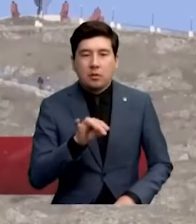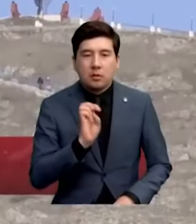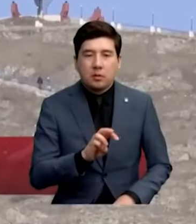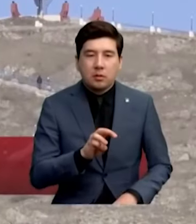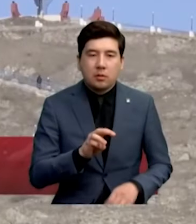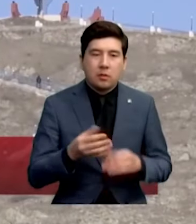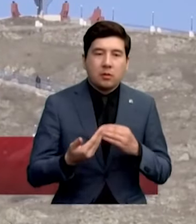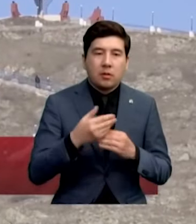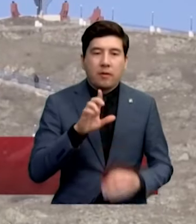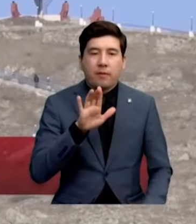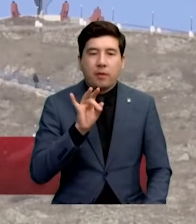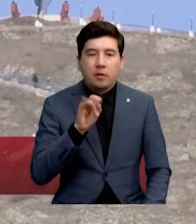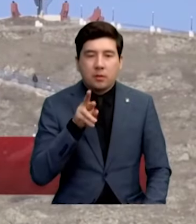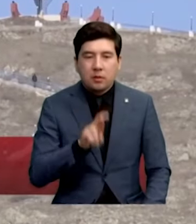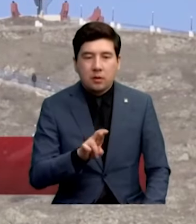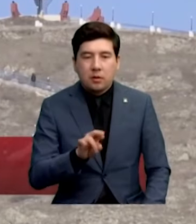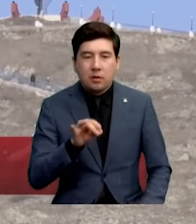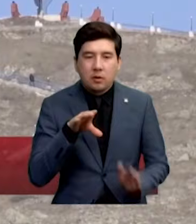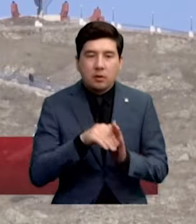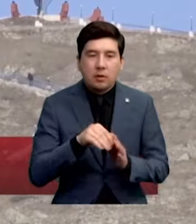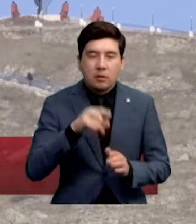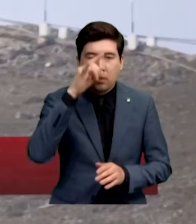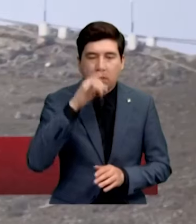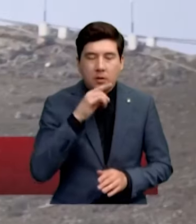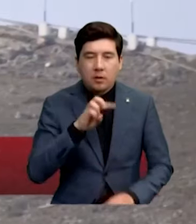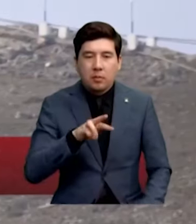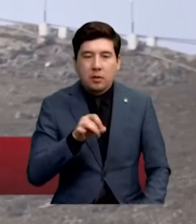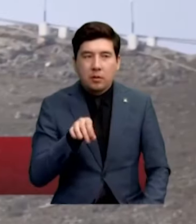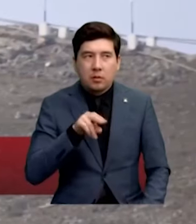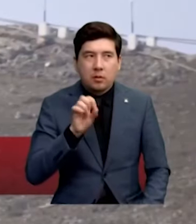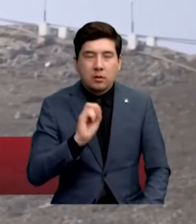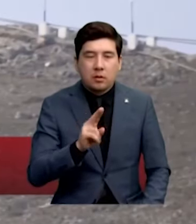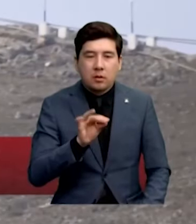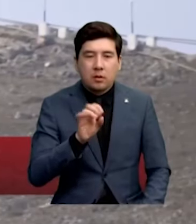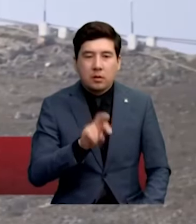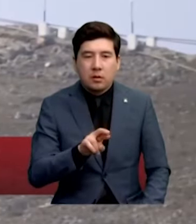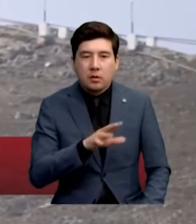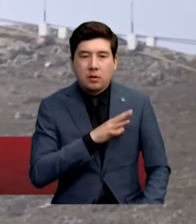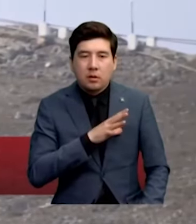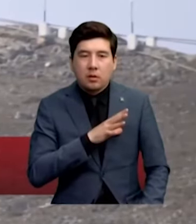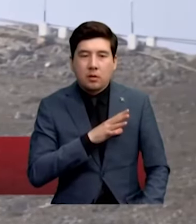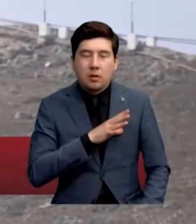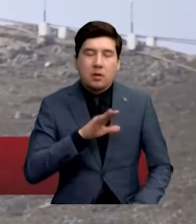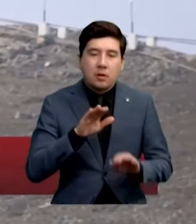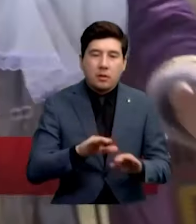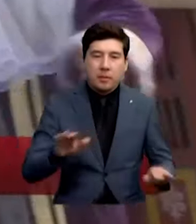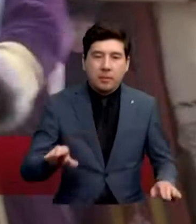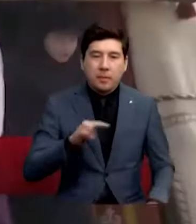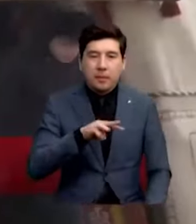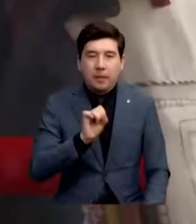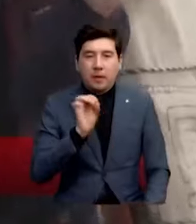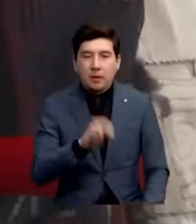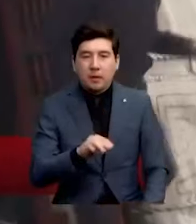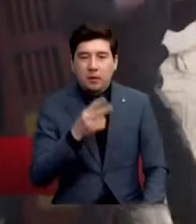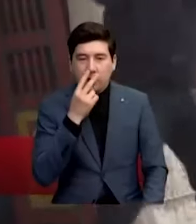бері Венгрияда өмір сүріп жатқан этникалық қазақ Мандоки Онайша амал бүкіл халықтық мереке дейді. Бала күнінде Наурызды көрісуден